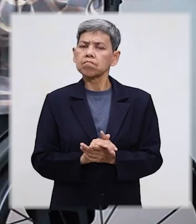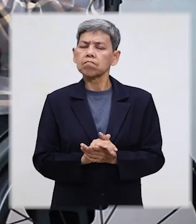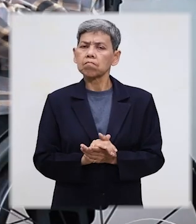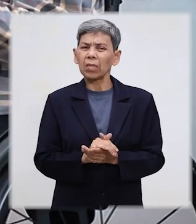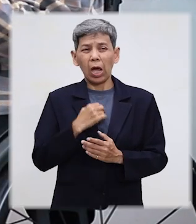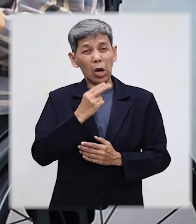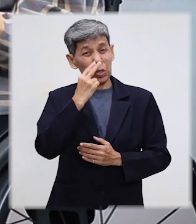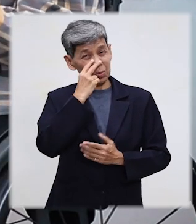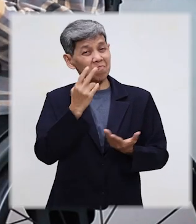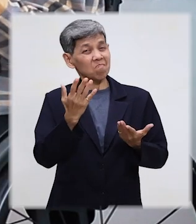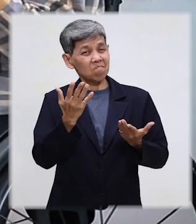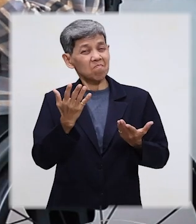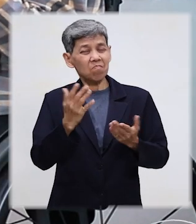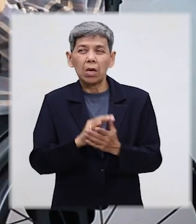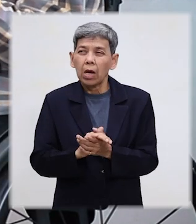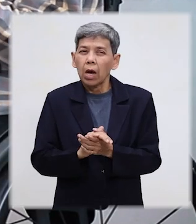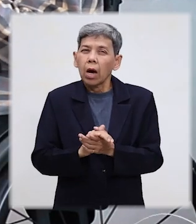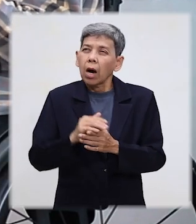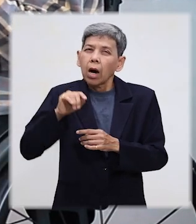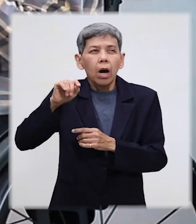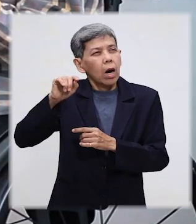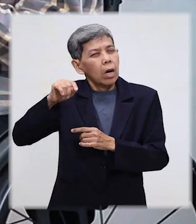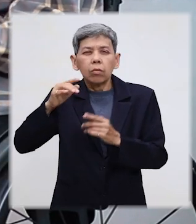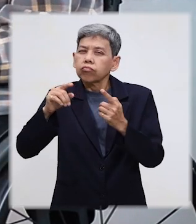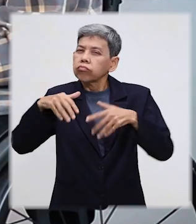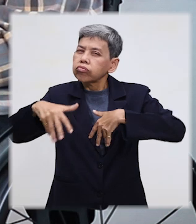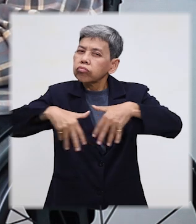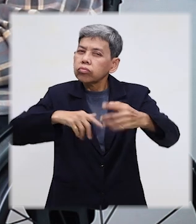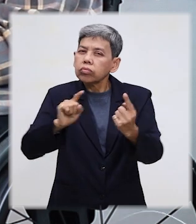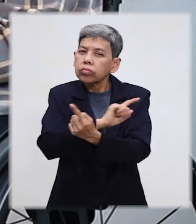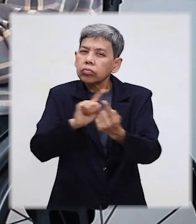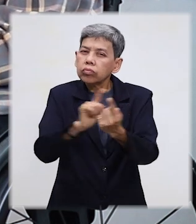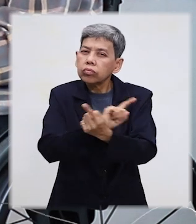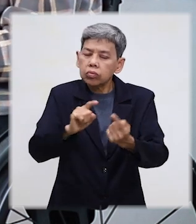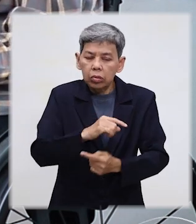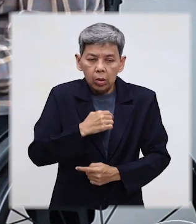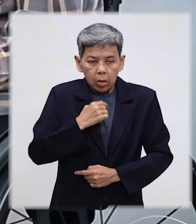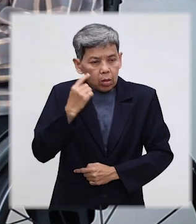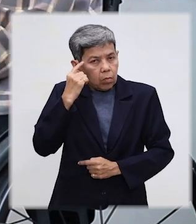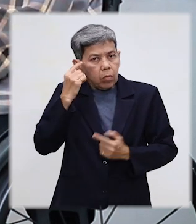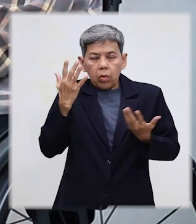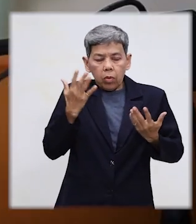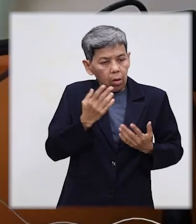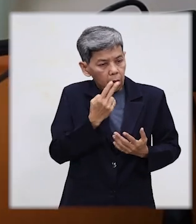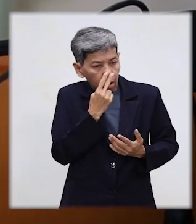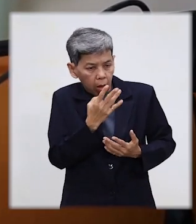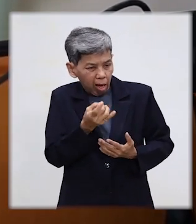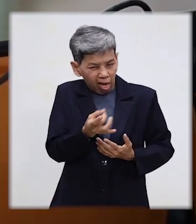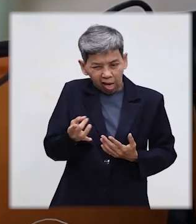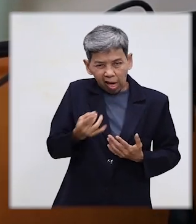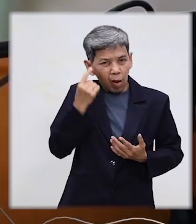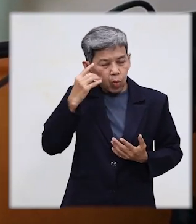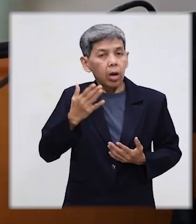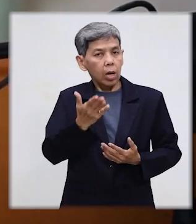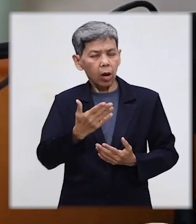มันคือความจริงที่บางมุมที่ในสังคมอาจจะไม่ได้ใกล้ชิดไม่ได้สัมผัสแล้วคุ